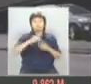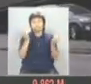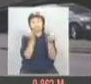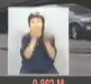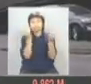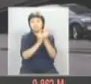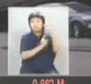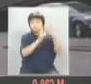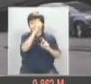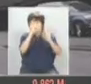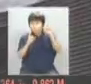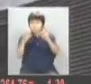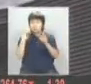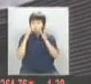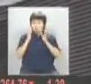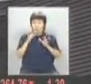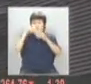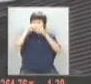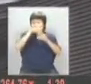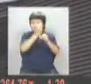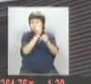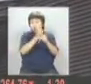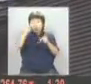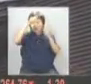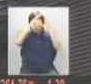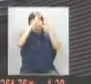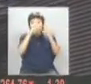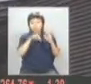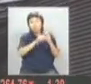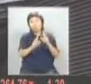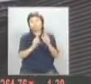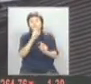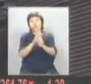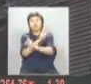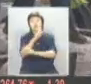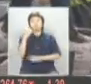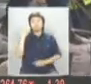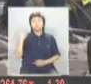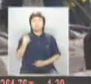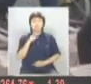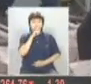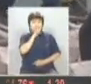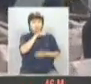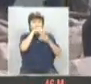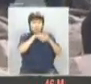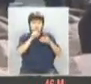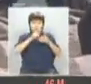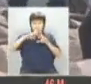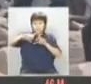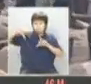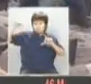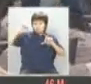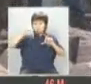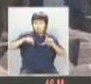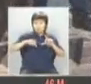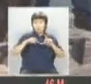ซึงมีผู้คนอยู่ในนั้นขนาดที่เกิดเหตุเรีซีลัตั้งอยู่ระหว่างแผนเปือกโลก Pacificและแผนเปือกโก Indo